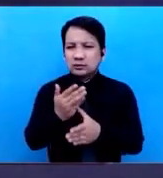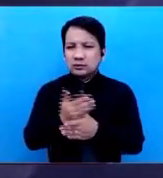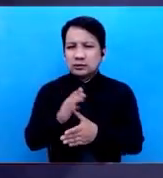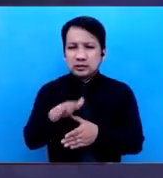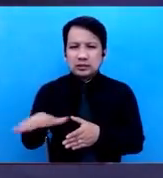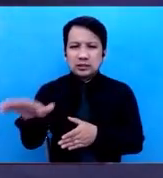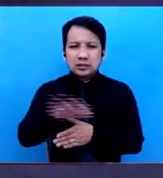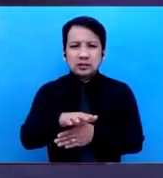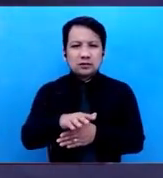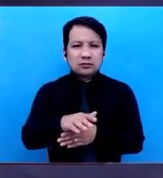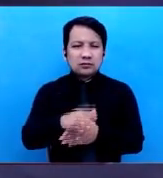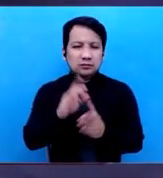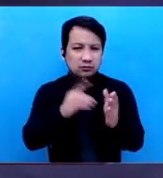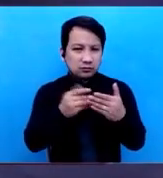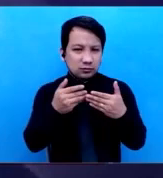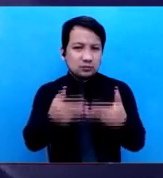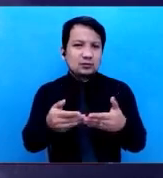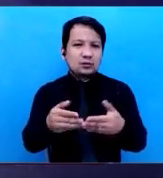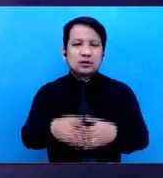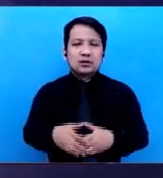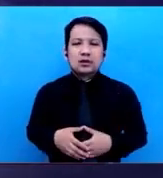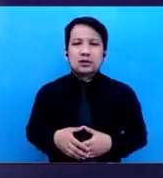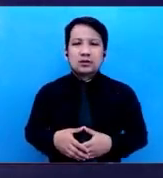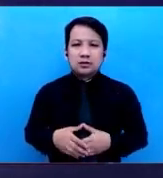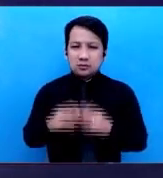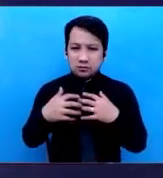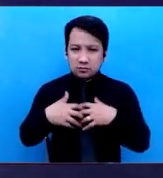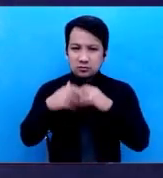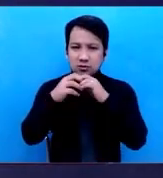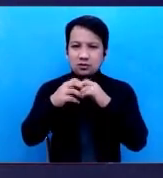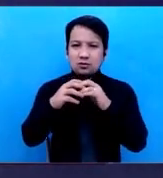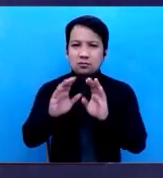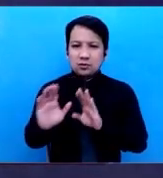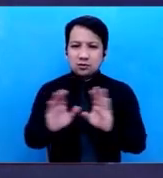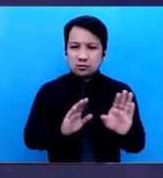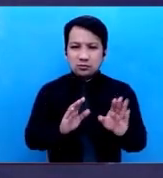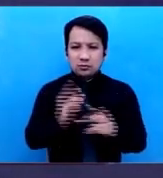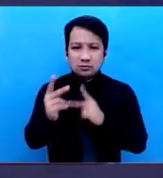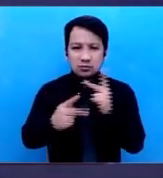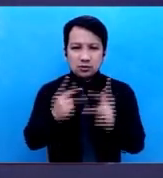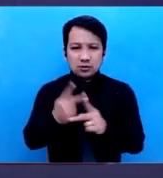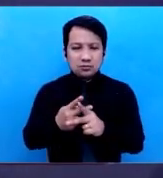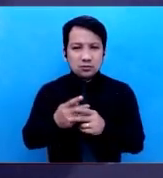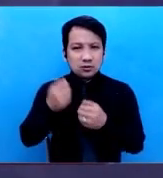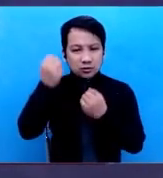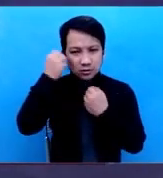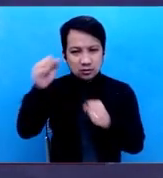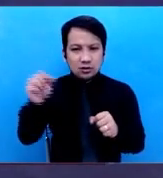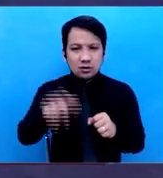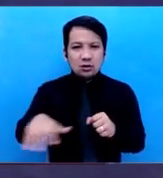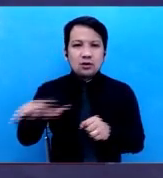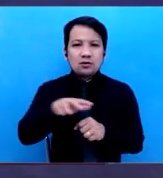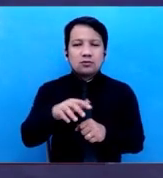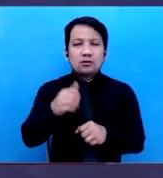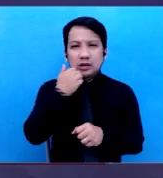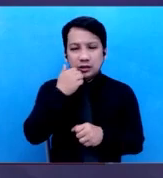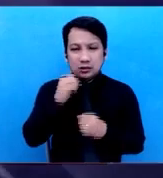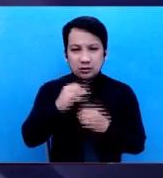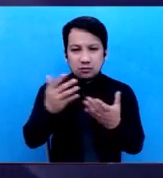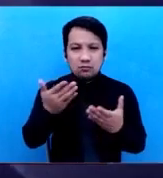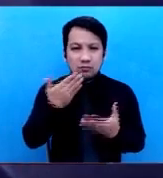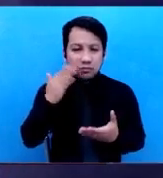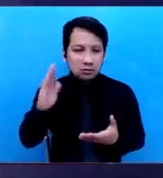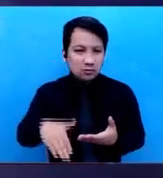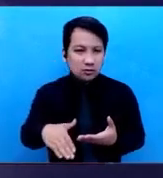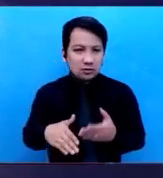para sirain ang momentum. Tumindig pero maging mabait sa paglaban sa disinformation kahit gaano pa raw ito kawalang hiya. Ang